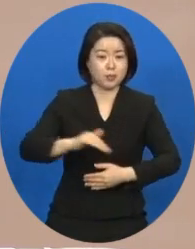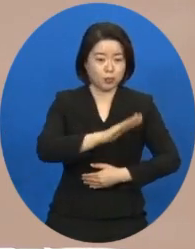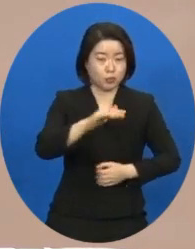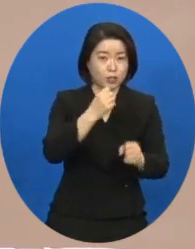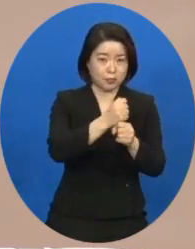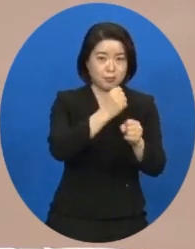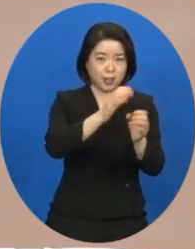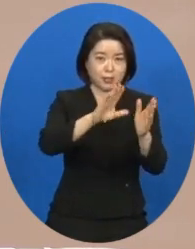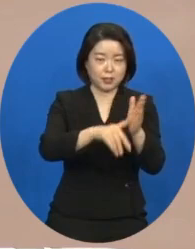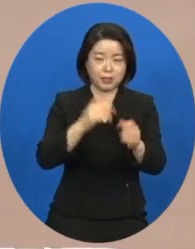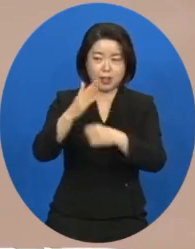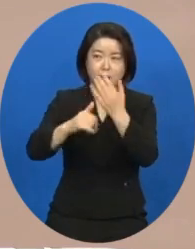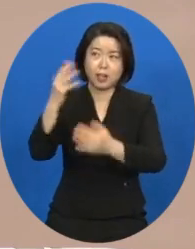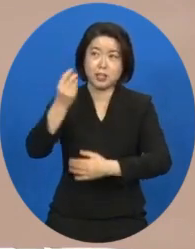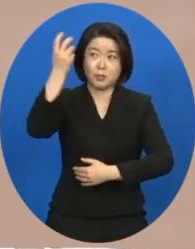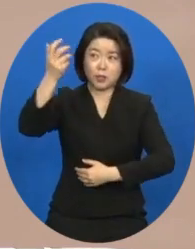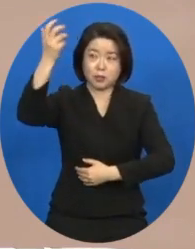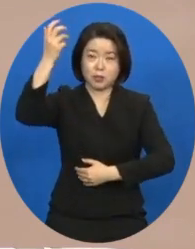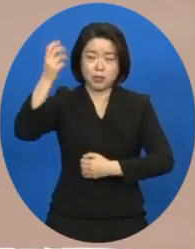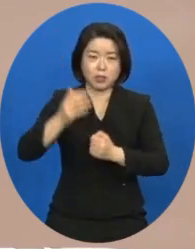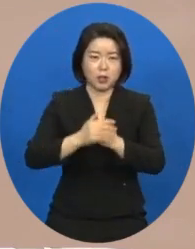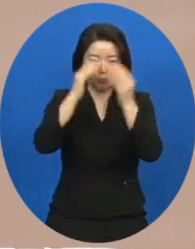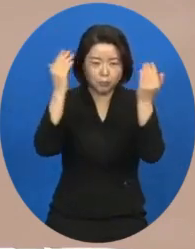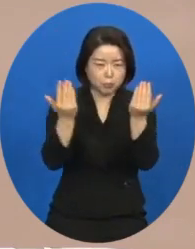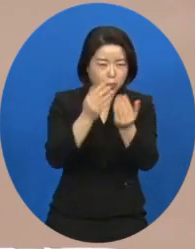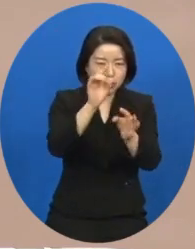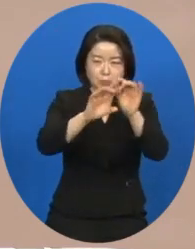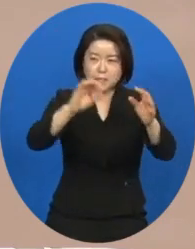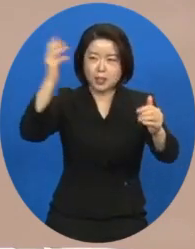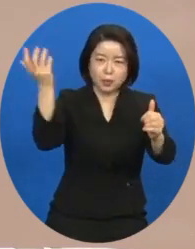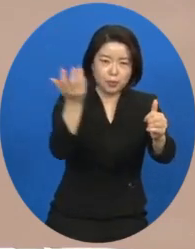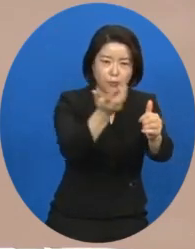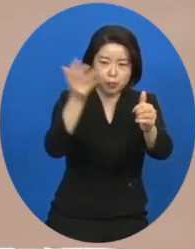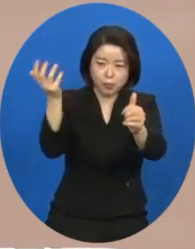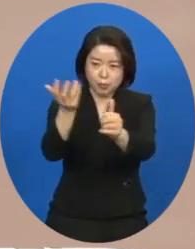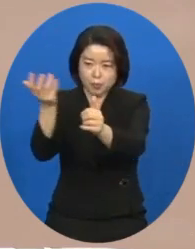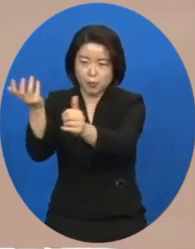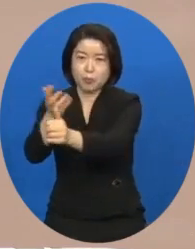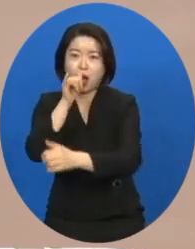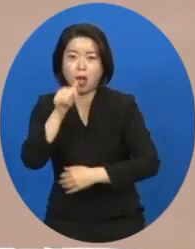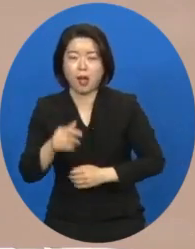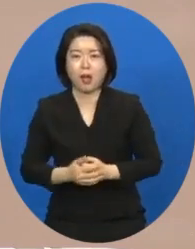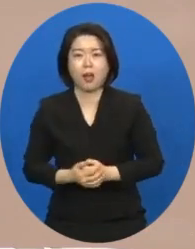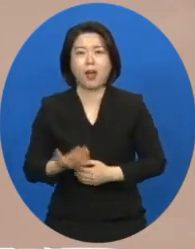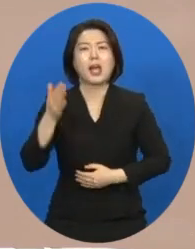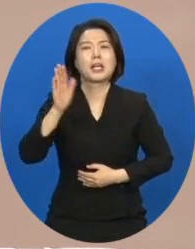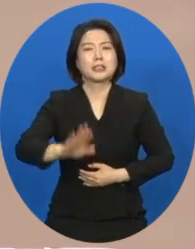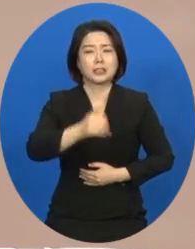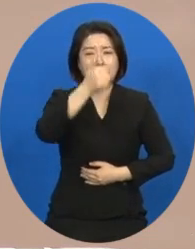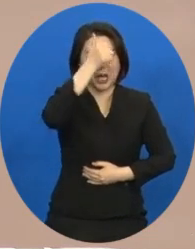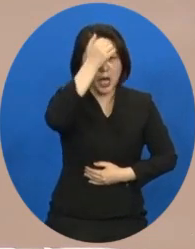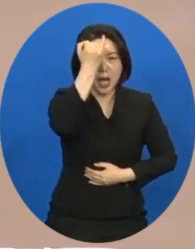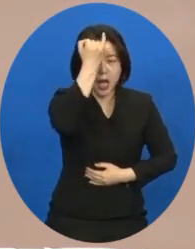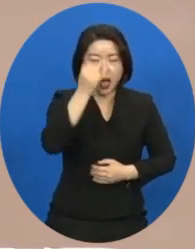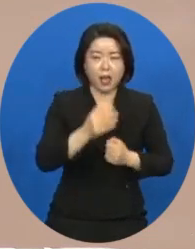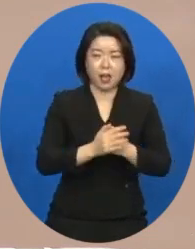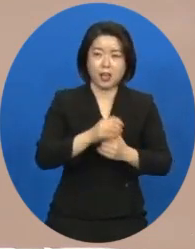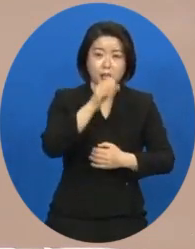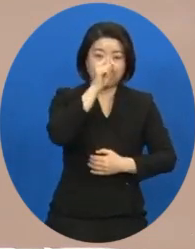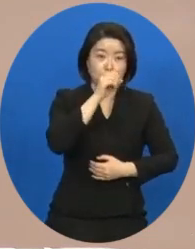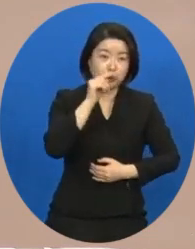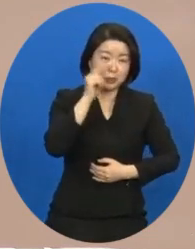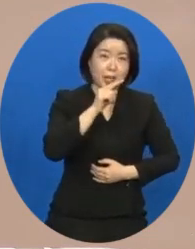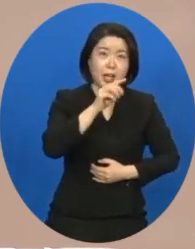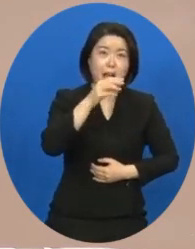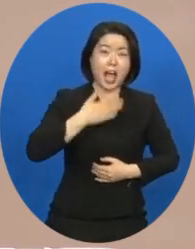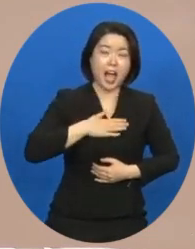하나님의 성령을 모든 사람에게 부어주셨어요. 그런데 아담과 하와가 선악과를 따먹고 죄를